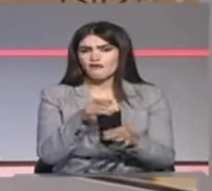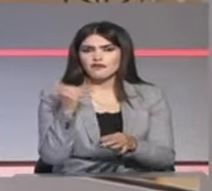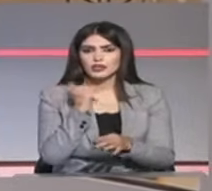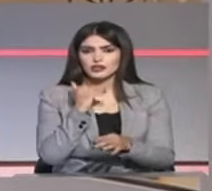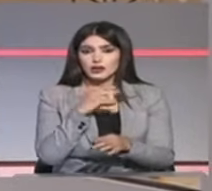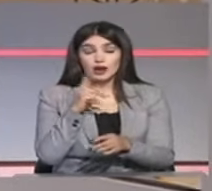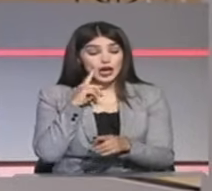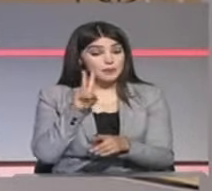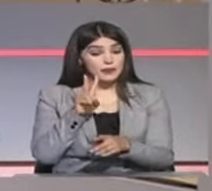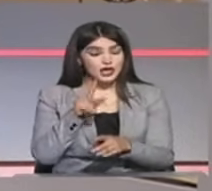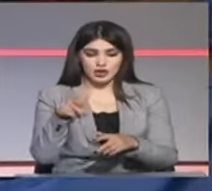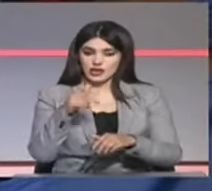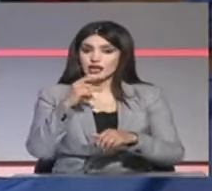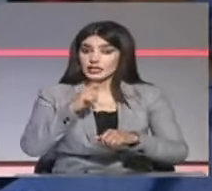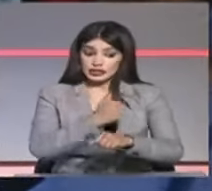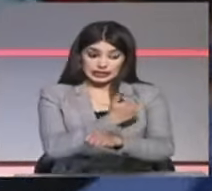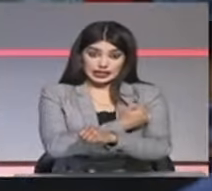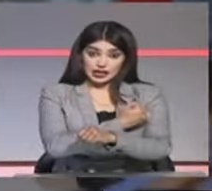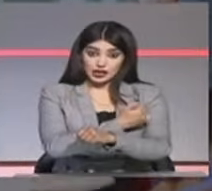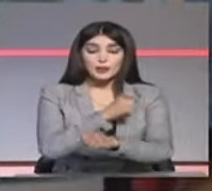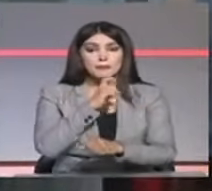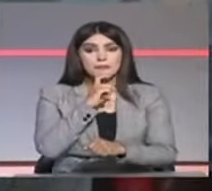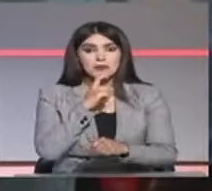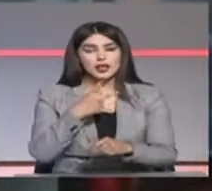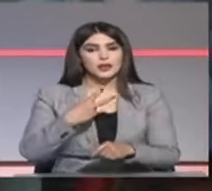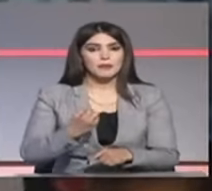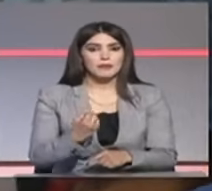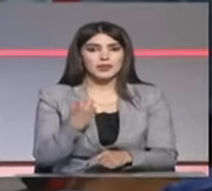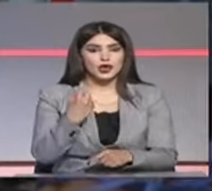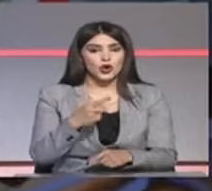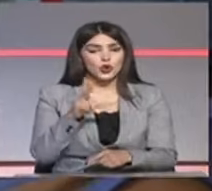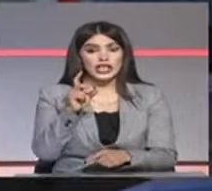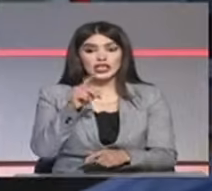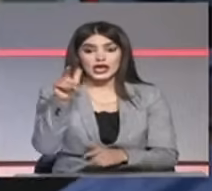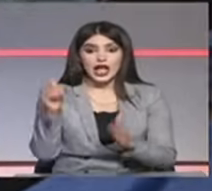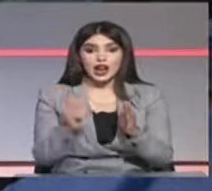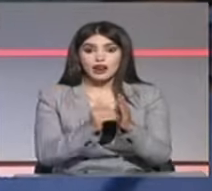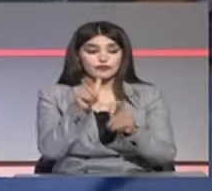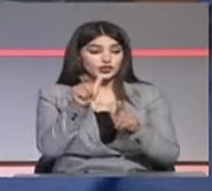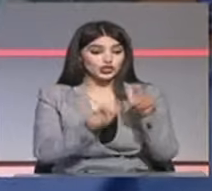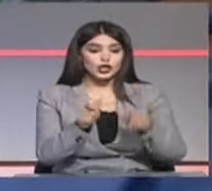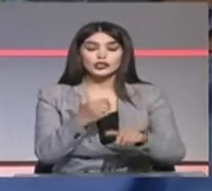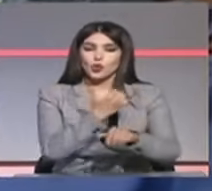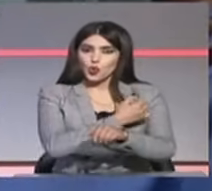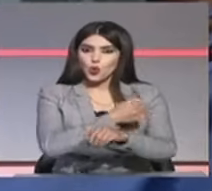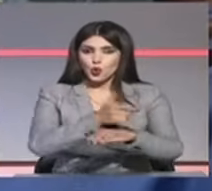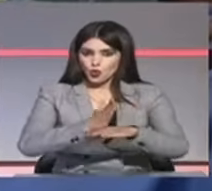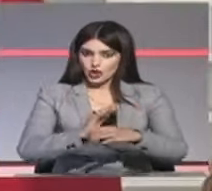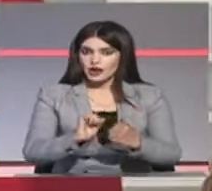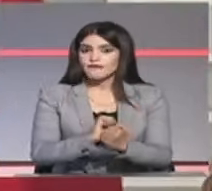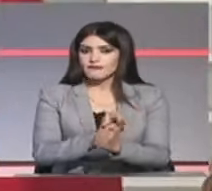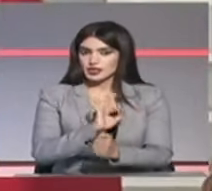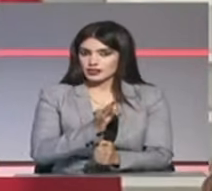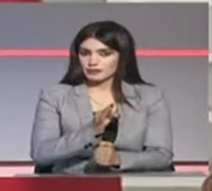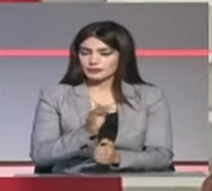عمليه التلقيح التي قاربت المائه والثلاثين الف شخص تحصلوا على الجرعه الاولى